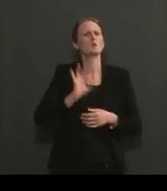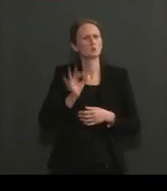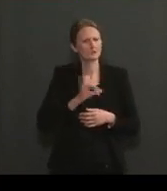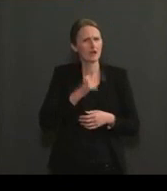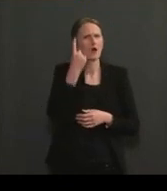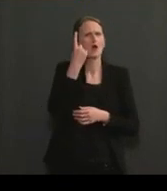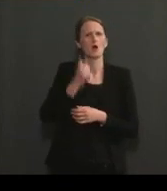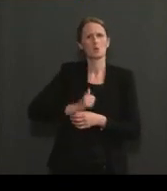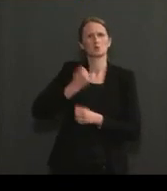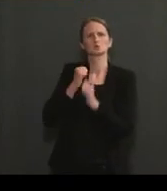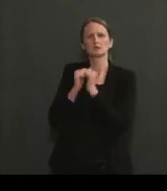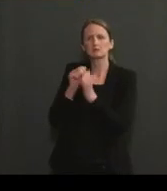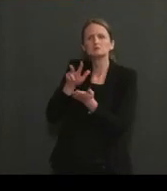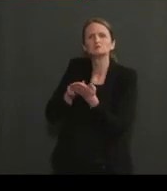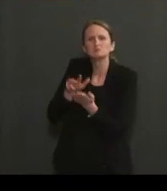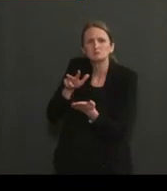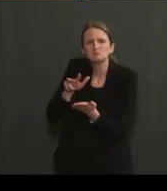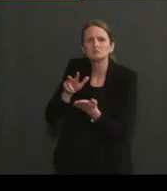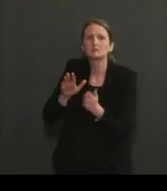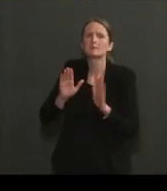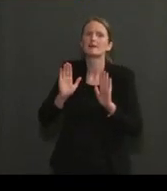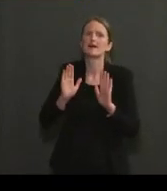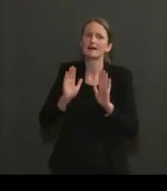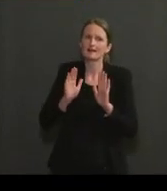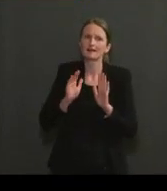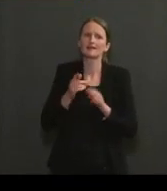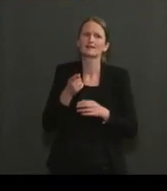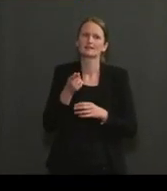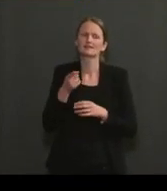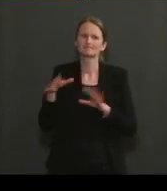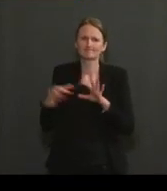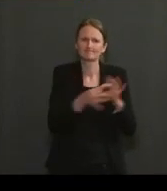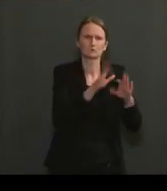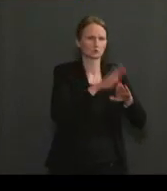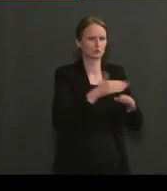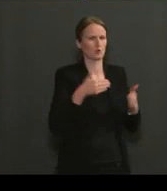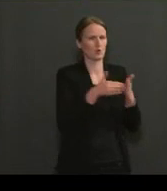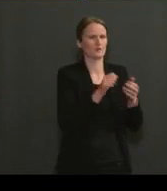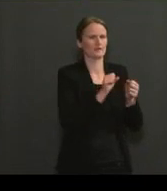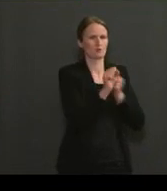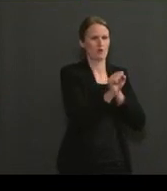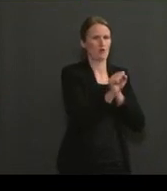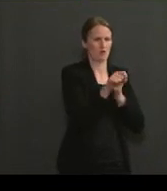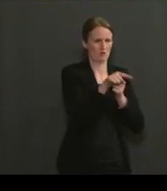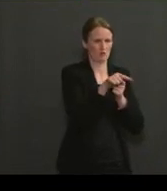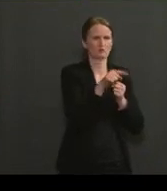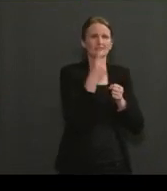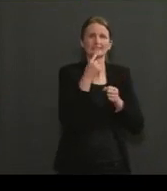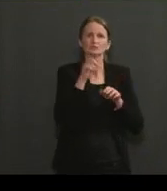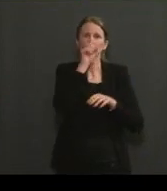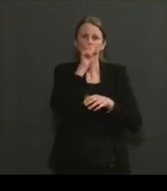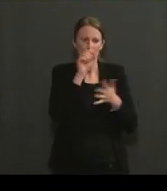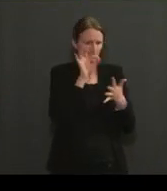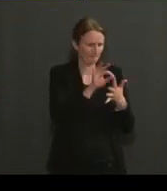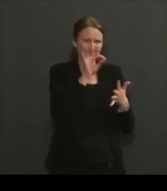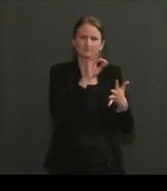test qui recherche les anticorps sur une goutte de sang. On l'a mentionné, ce test n'est pas très utile